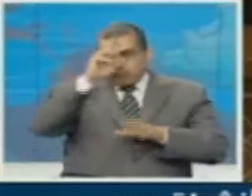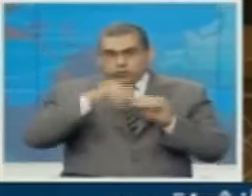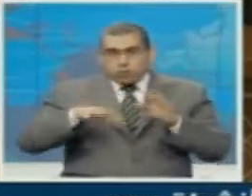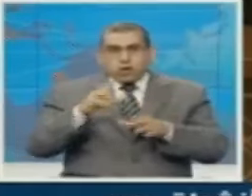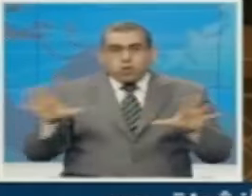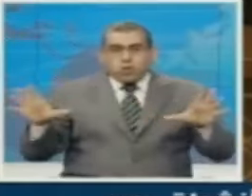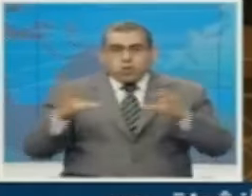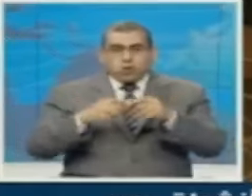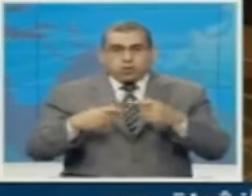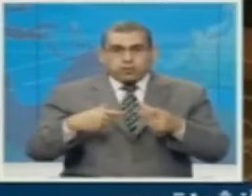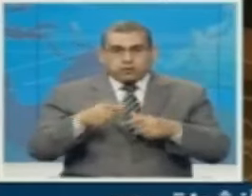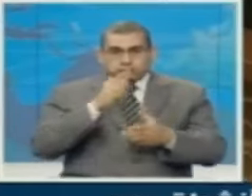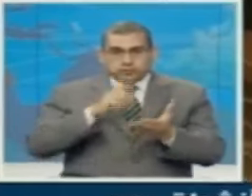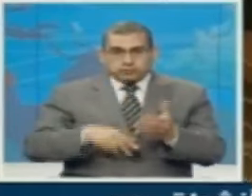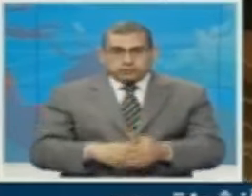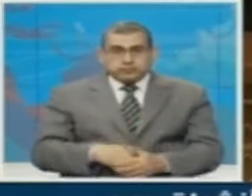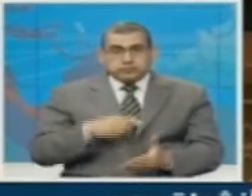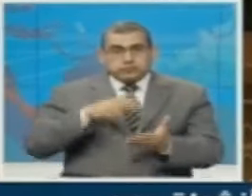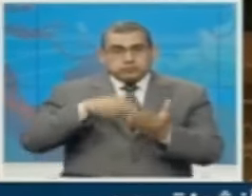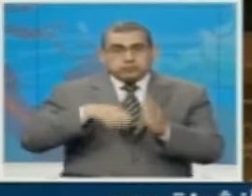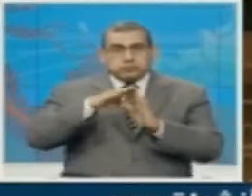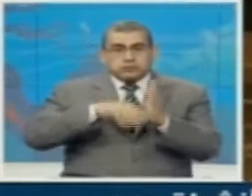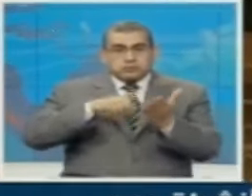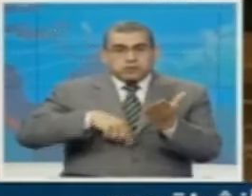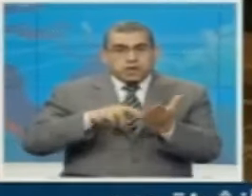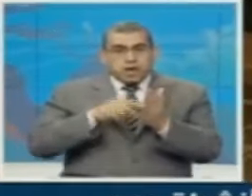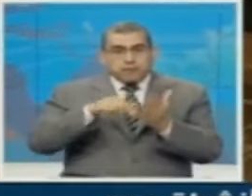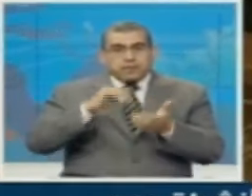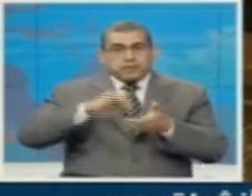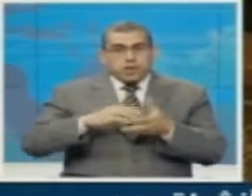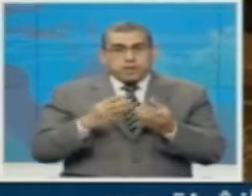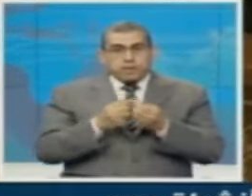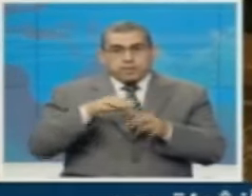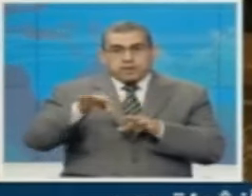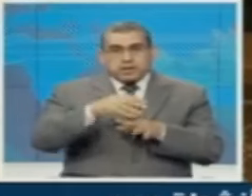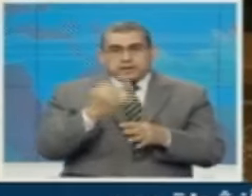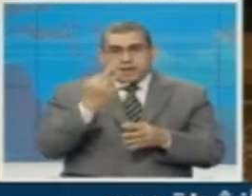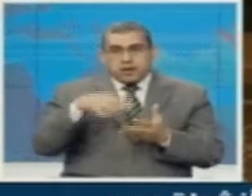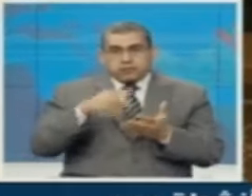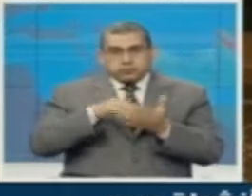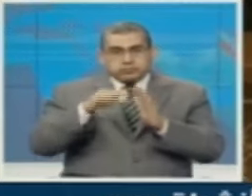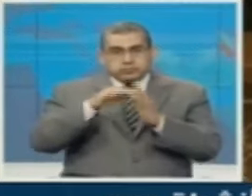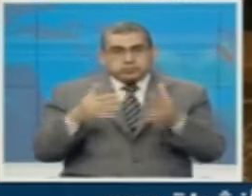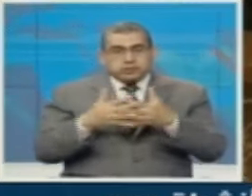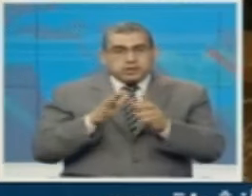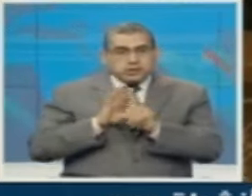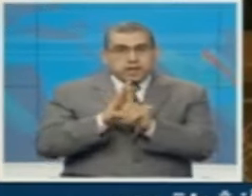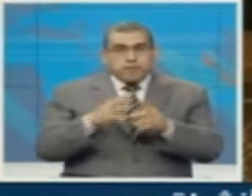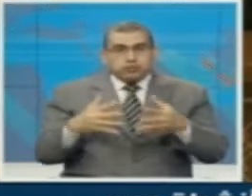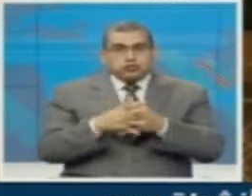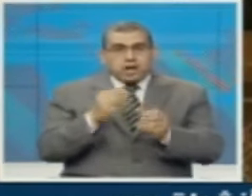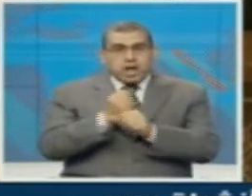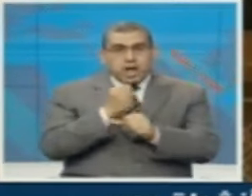مصر العربية. ونص البروتوكول على أوجه التعاون بين الأطراف الثلاثة والتي تضمنت الدعم المشترك